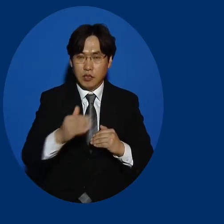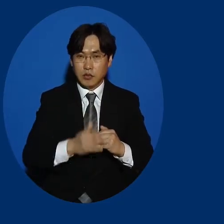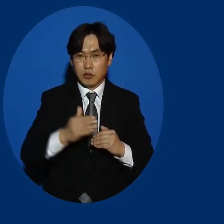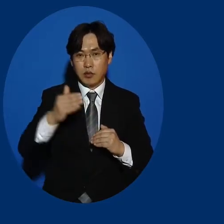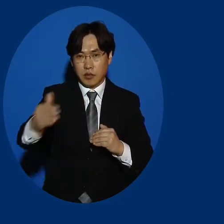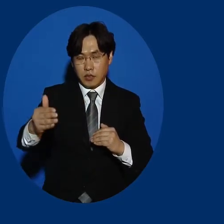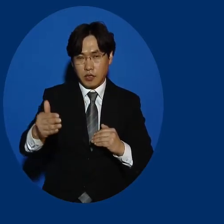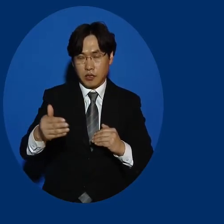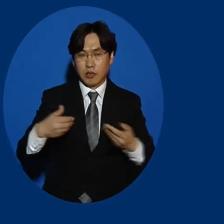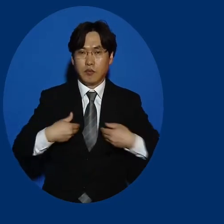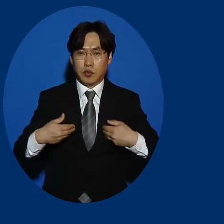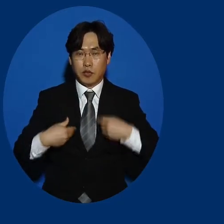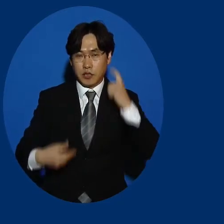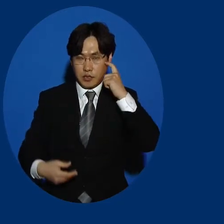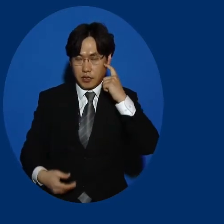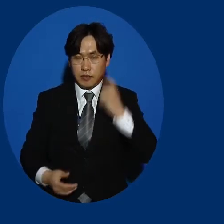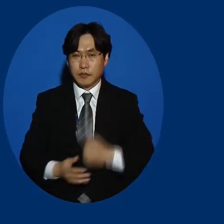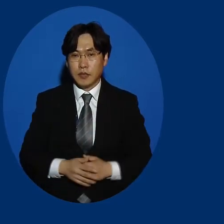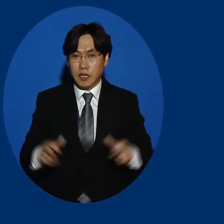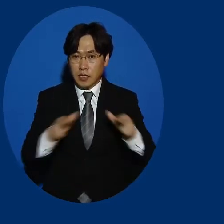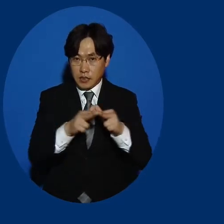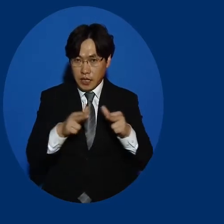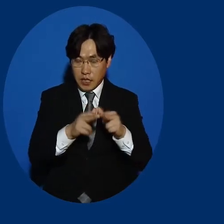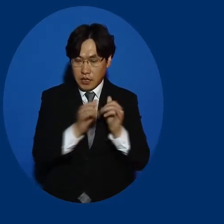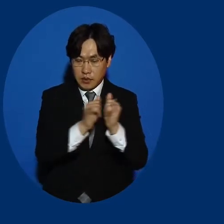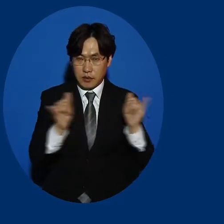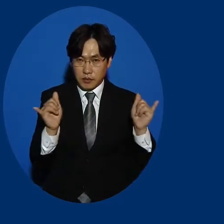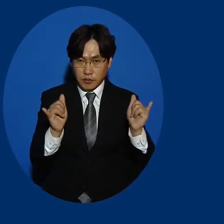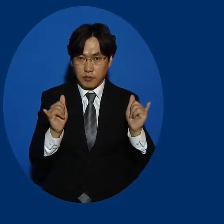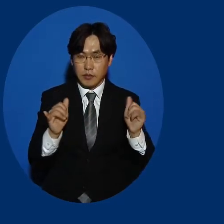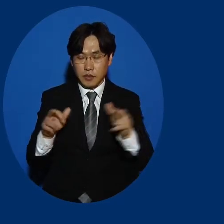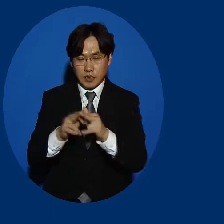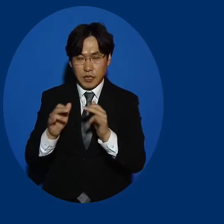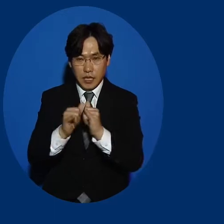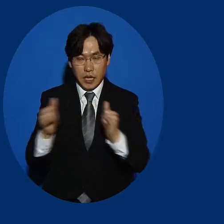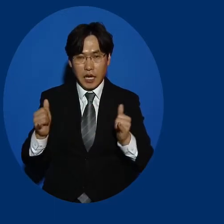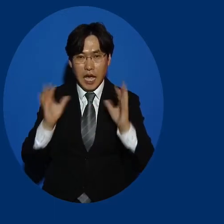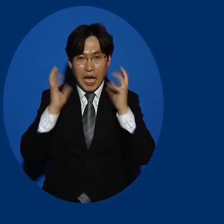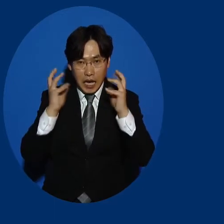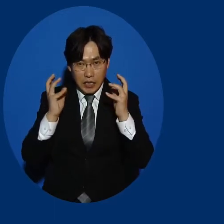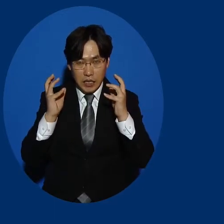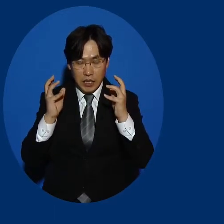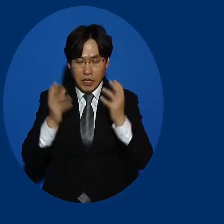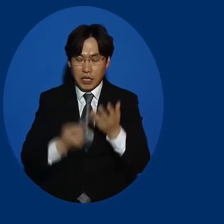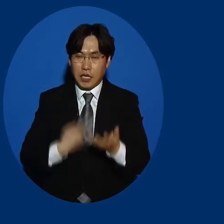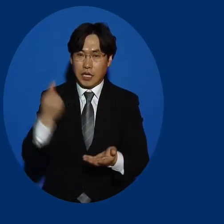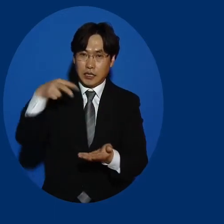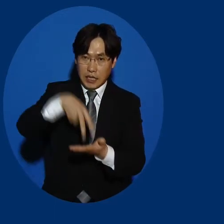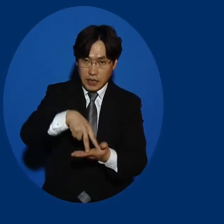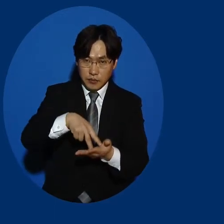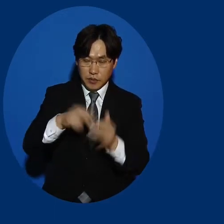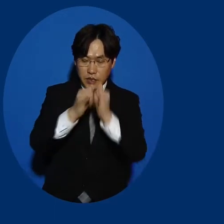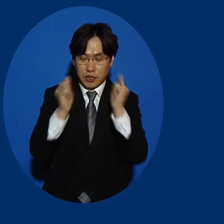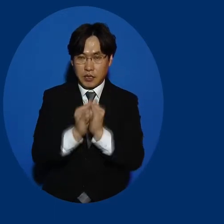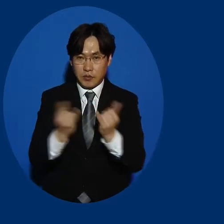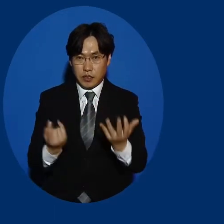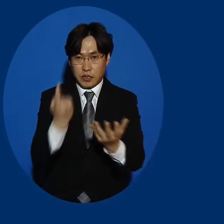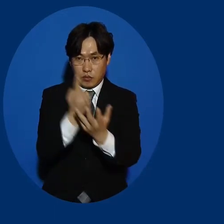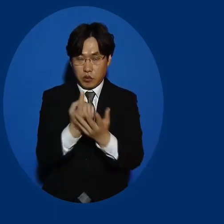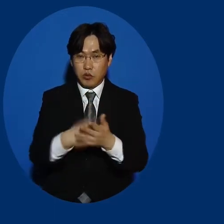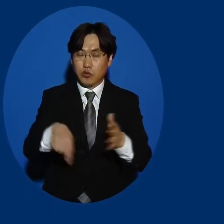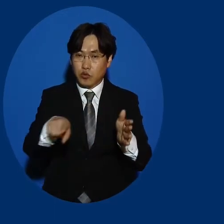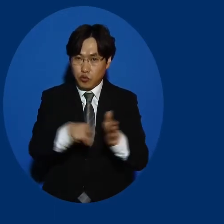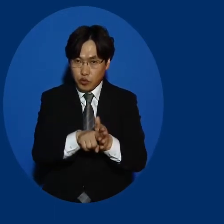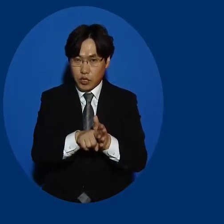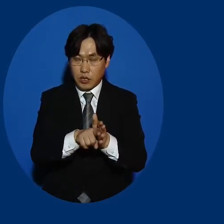필요가 있다고 생각을 합니다. 그래서 장애가 있는 사람들, 장애가 있는 아이들의 자립이나 사회 참가를 위해서는